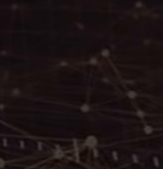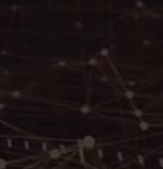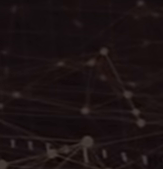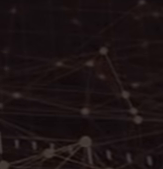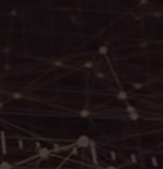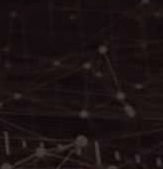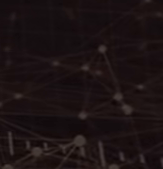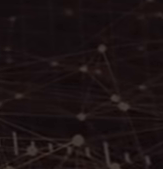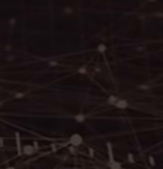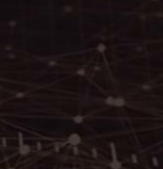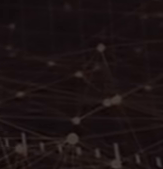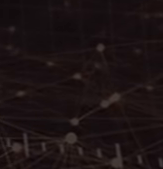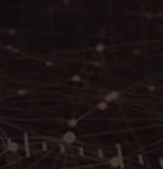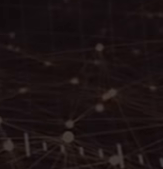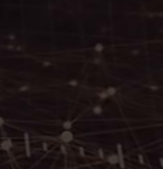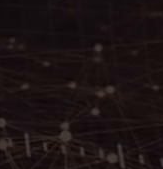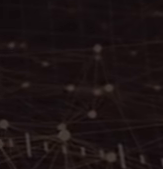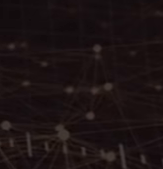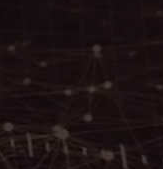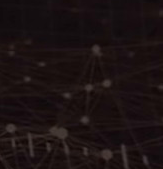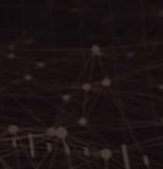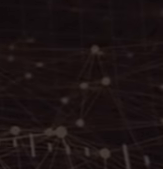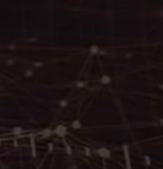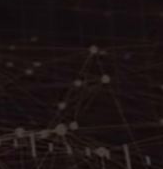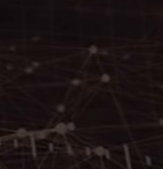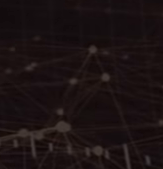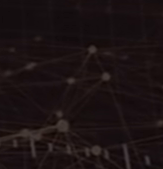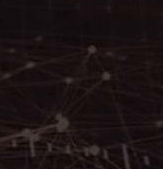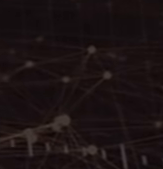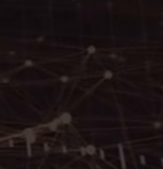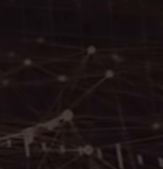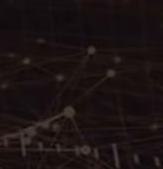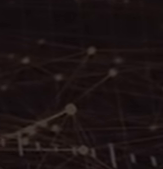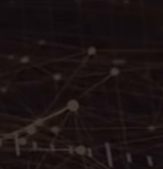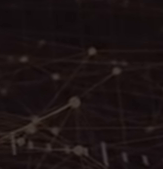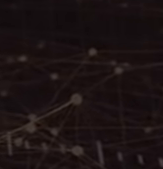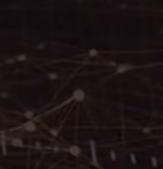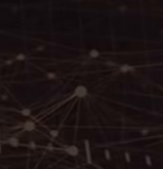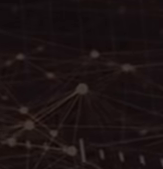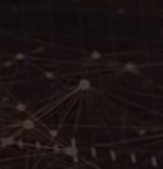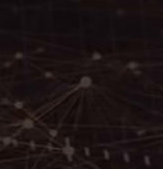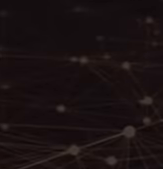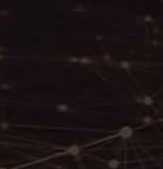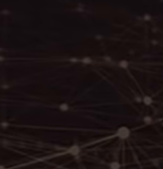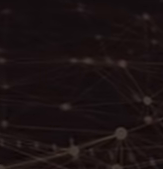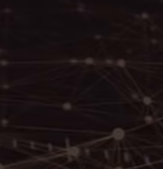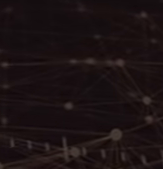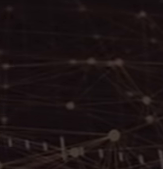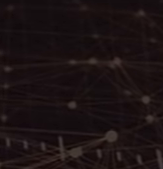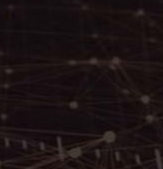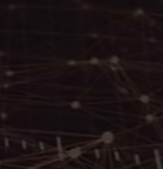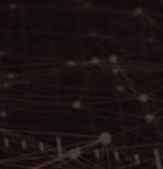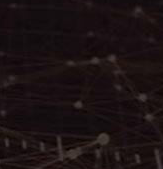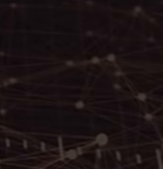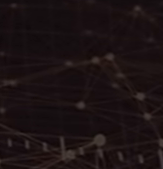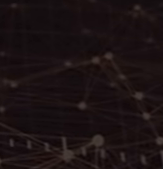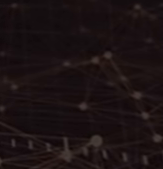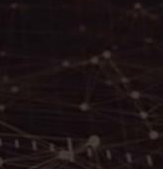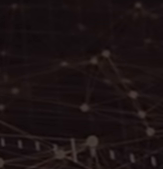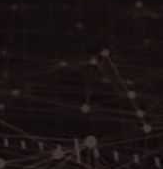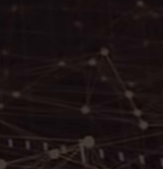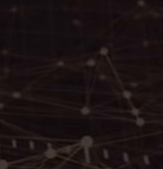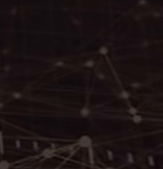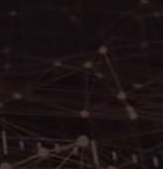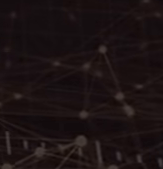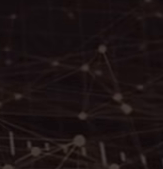Hindi ka nahiya sa sarili mo? Pinag-abroad kita para sa pamilya natin. Anong ginawa mo? Nakipag-live-in ka sa Indiano na si King Baba.